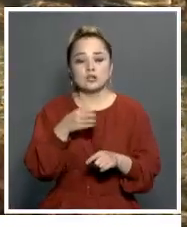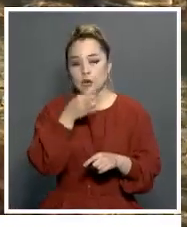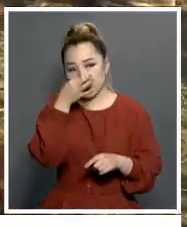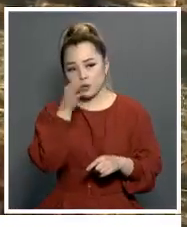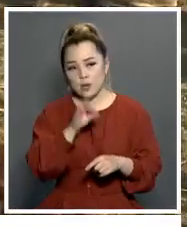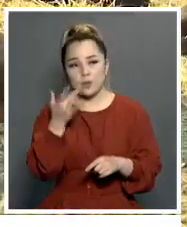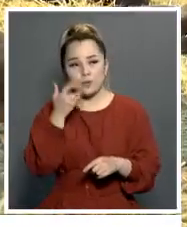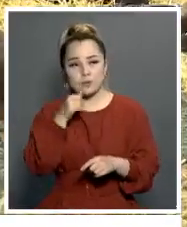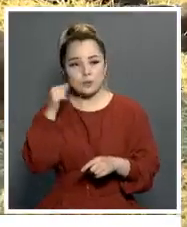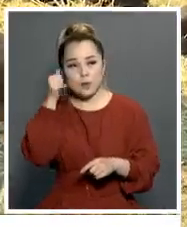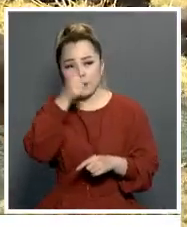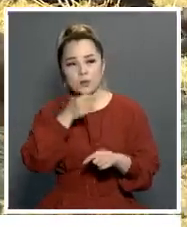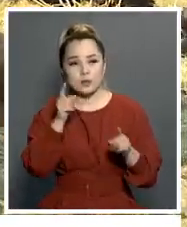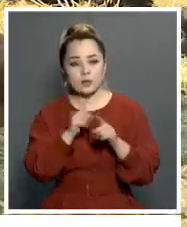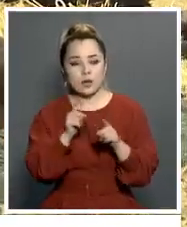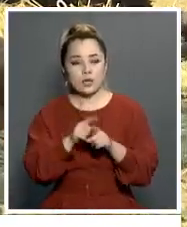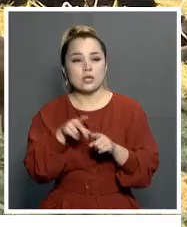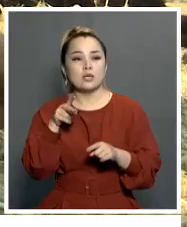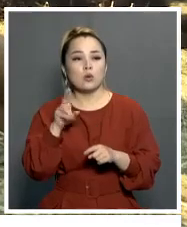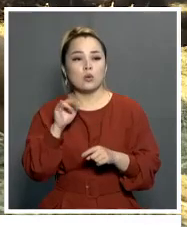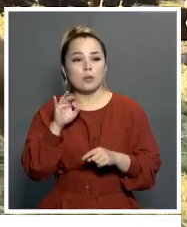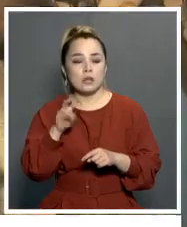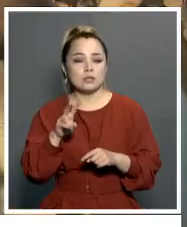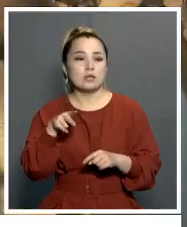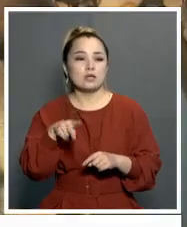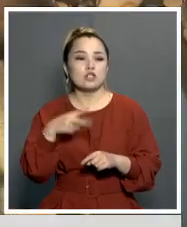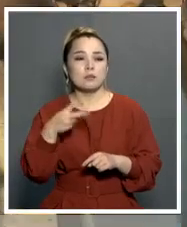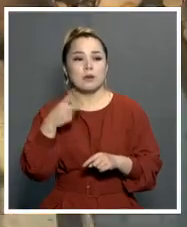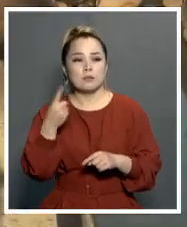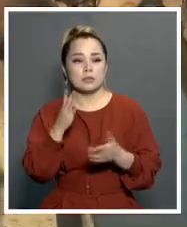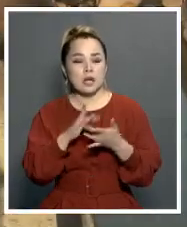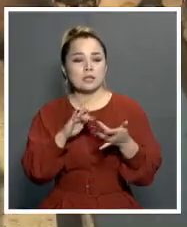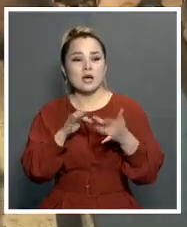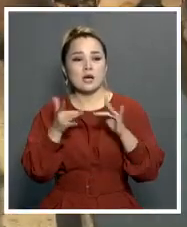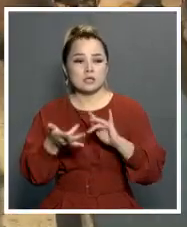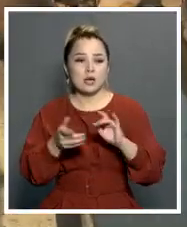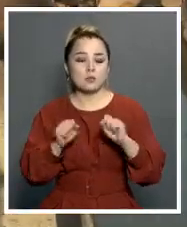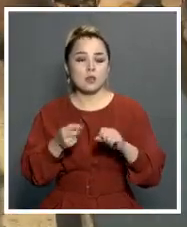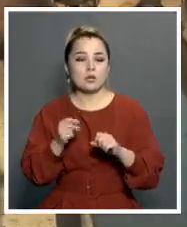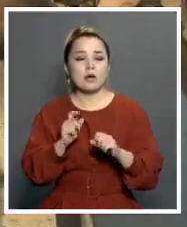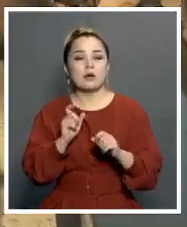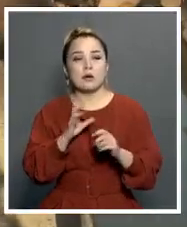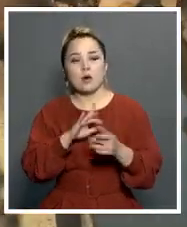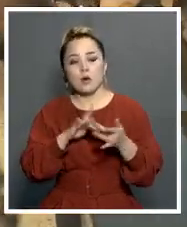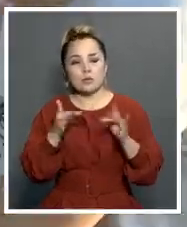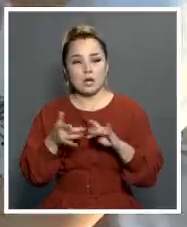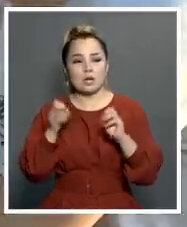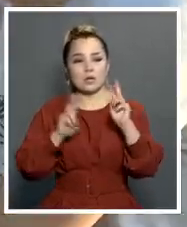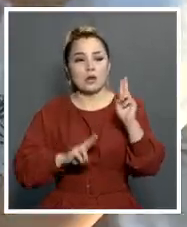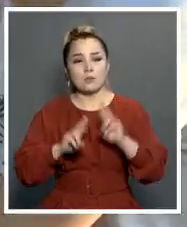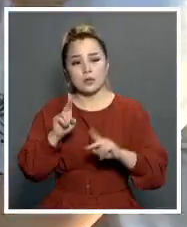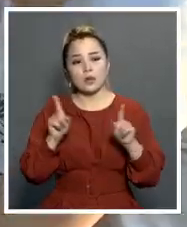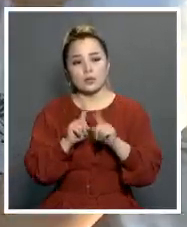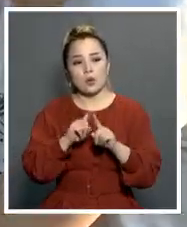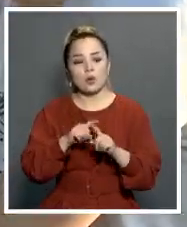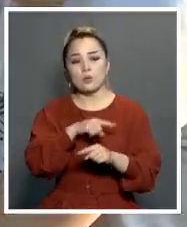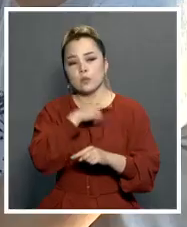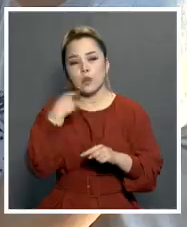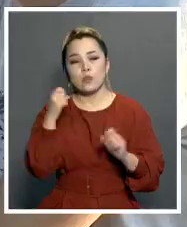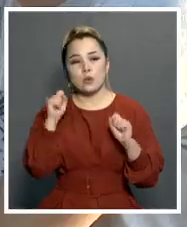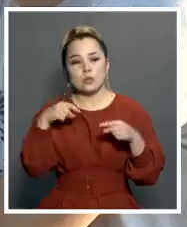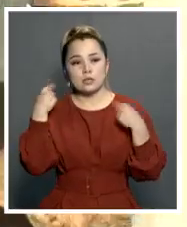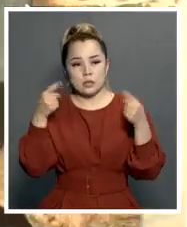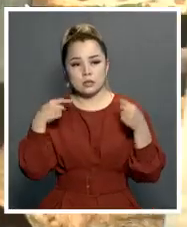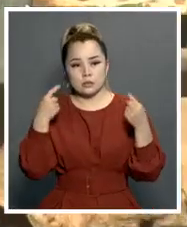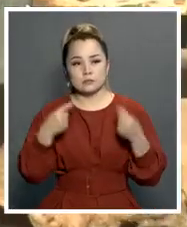тәжірибесін қолданып, құрбан 2021.kz сайт арқылы тек онлайн тәсілмен құрбан шалуға болады.